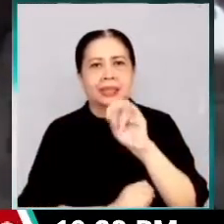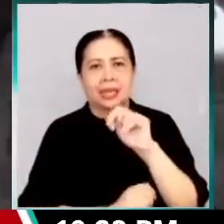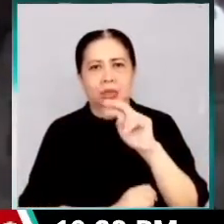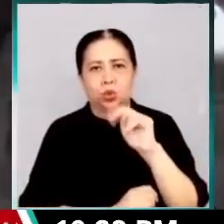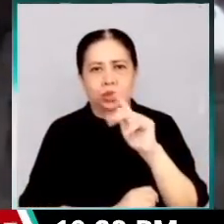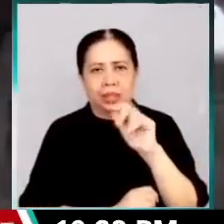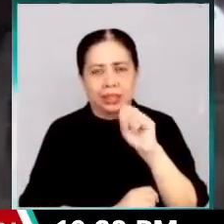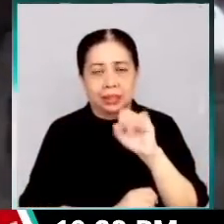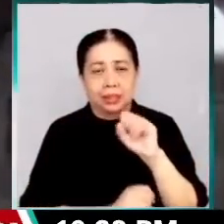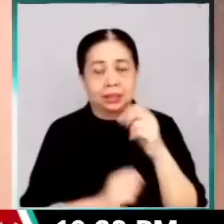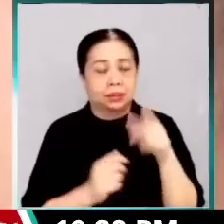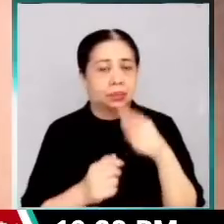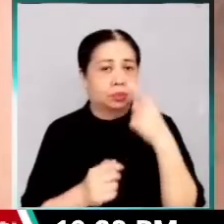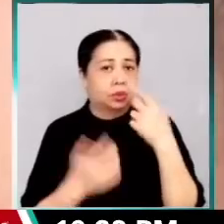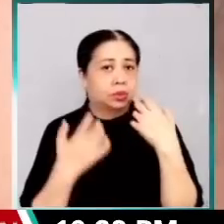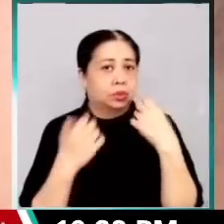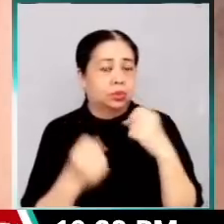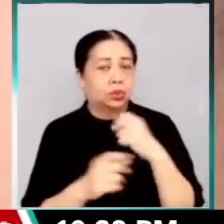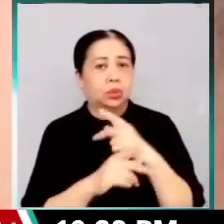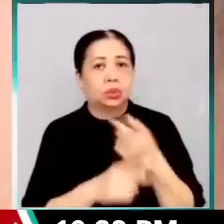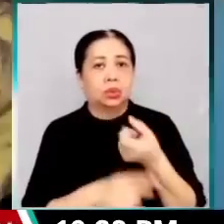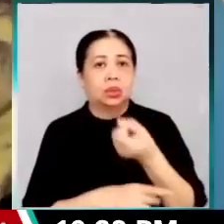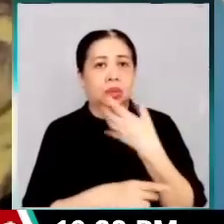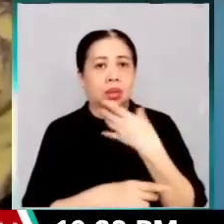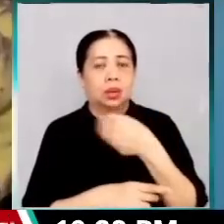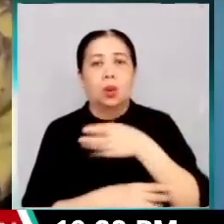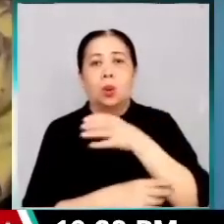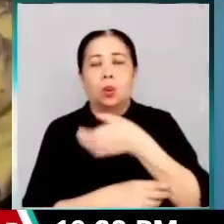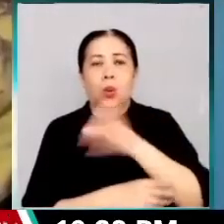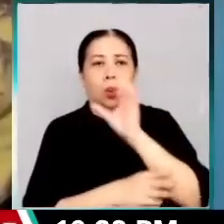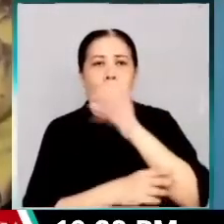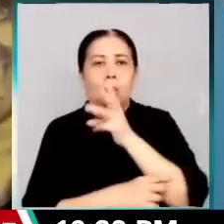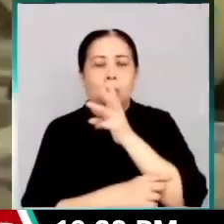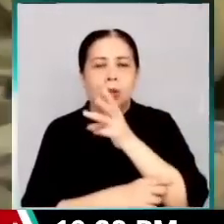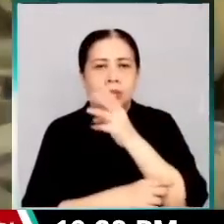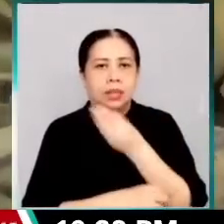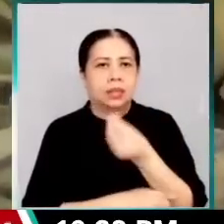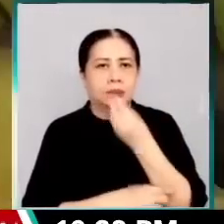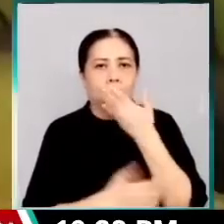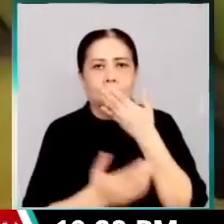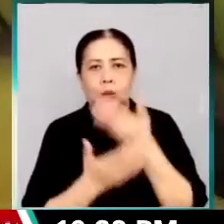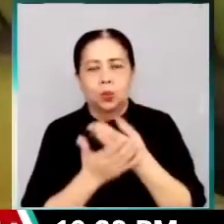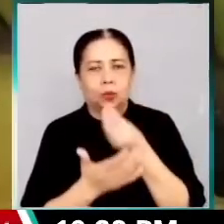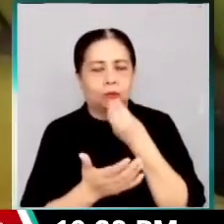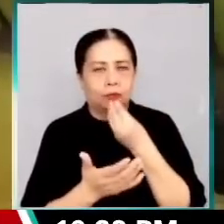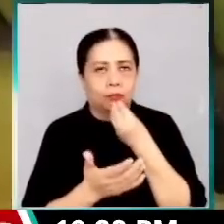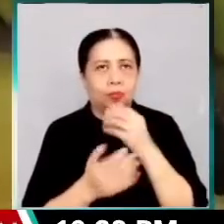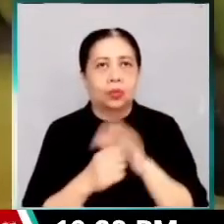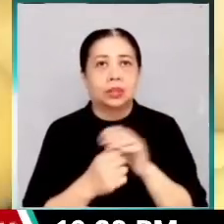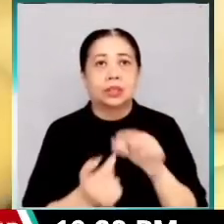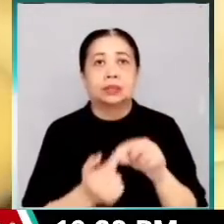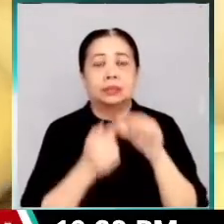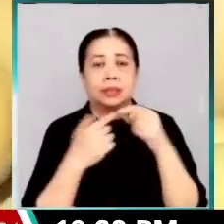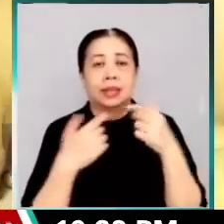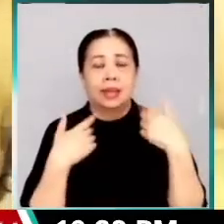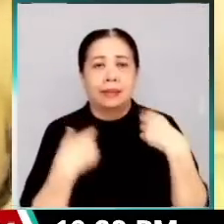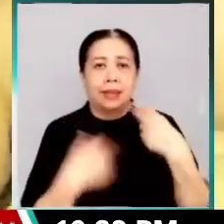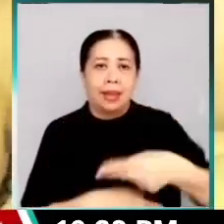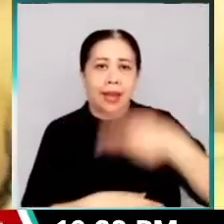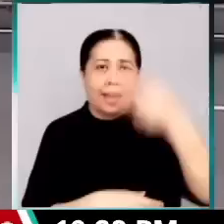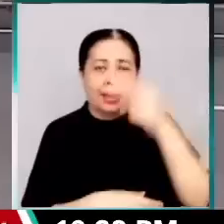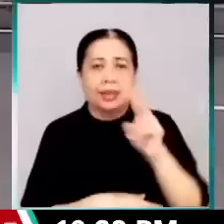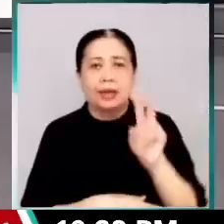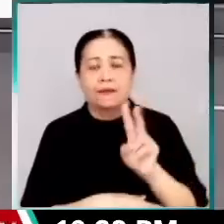ang resistensya, uminom ng maraming tubig, kumain ng masusustansyang pagkain, lalo na yung mataas ang vitamin C